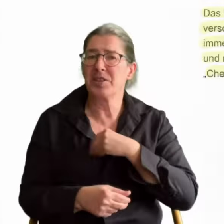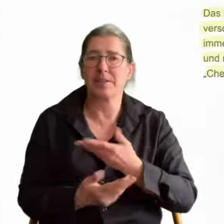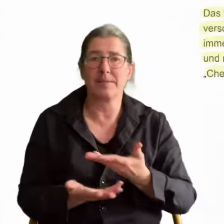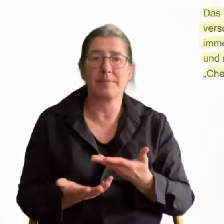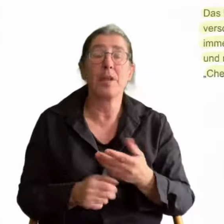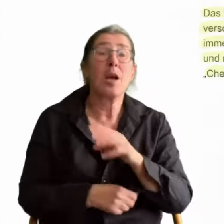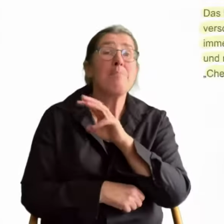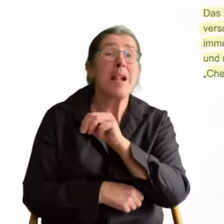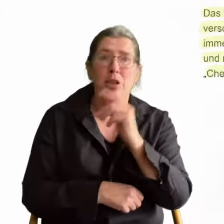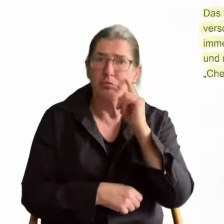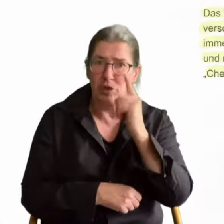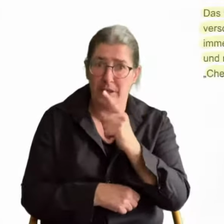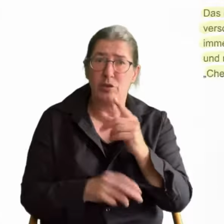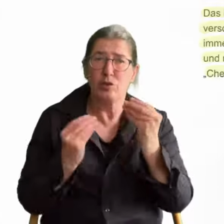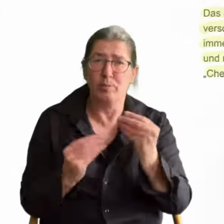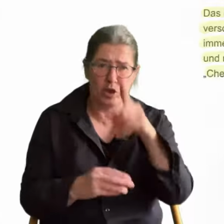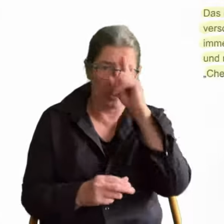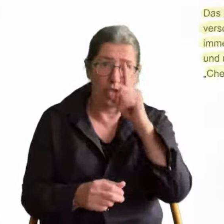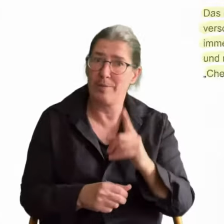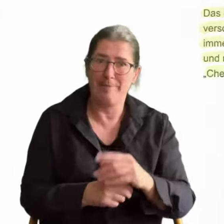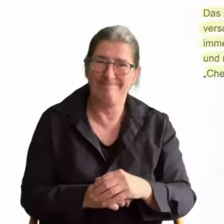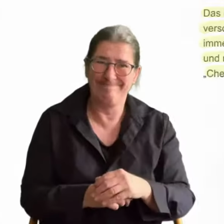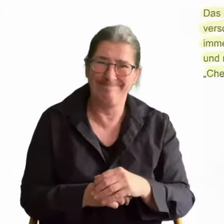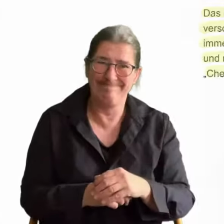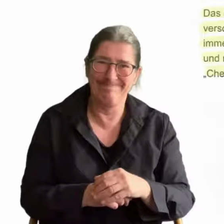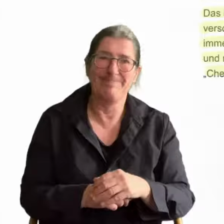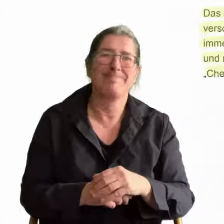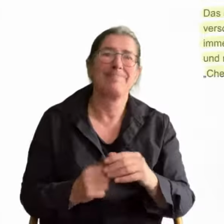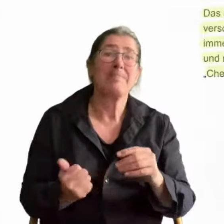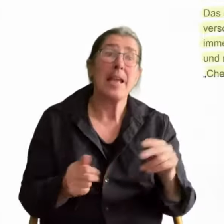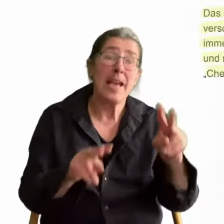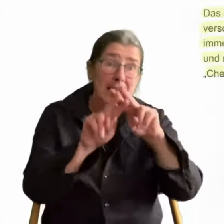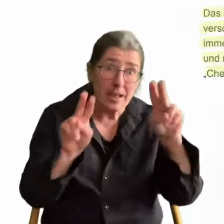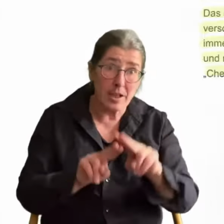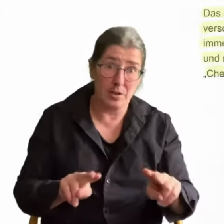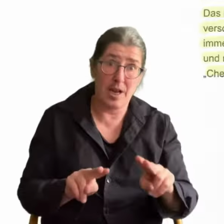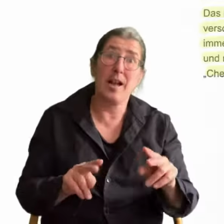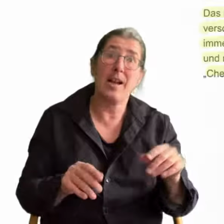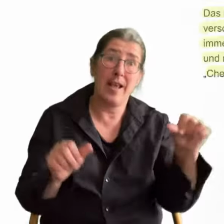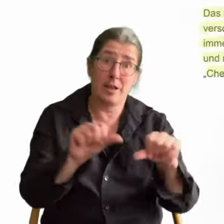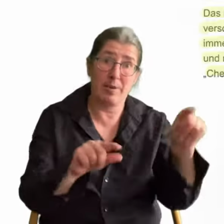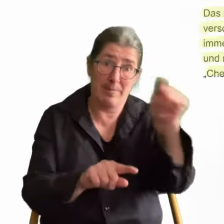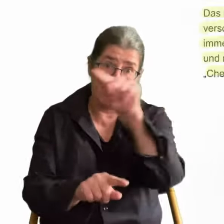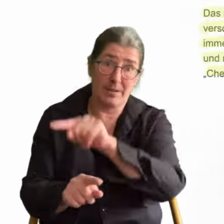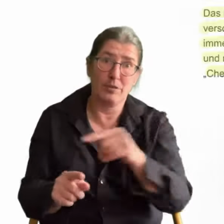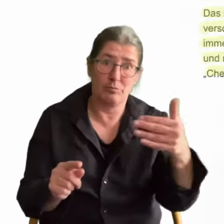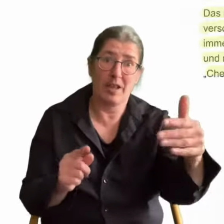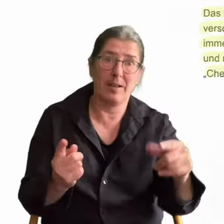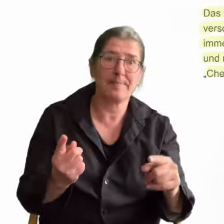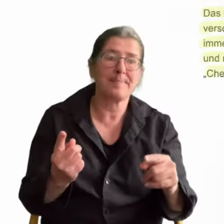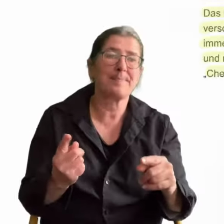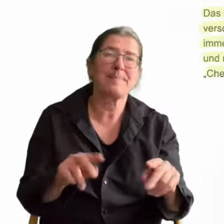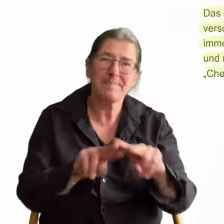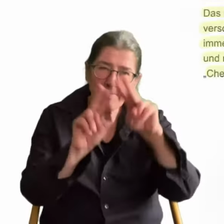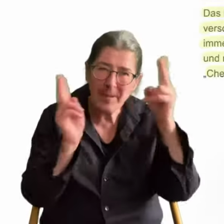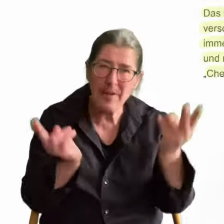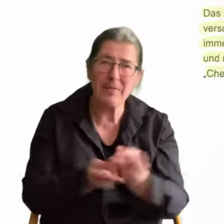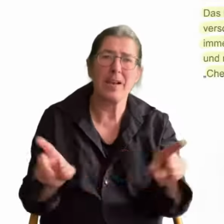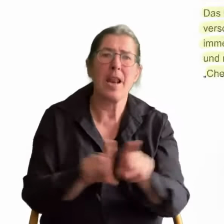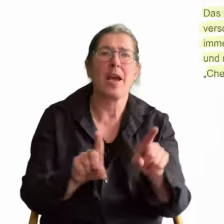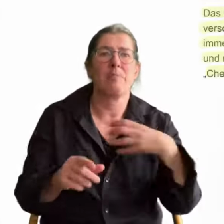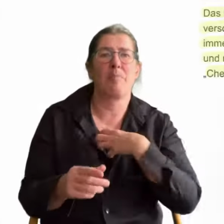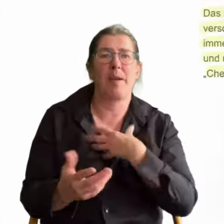gedacht dass das typisch deutsch ist aber es zeigte sich in diesem internationalen dann später internationalen experiment dass das weltweit